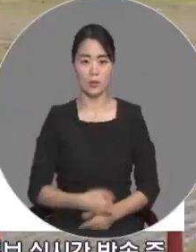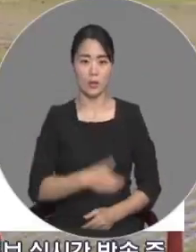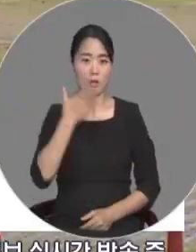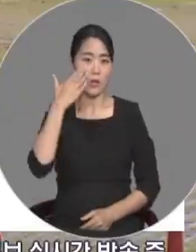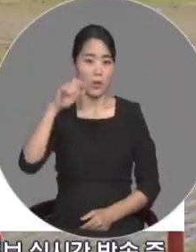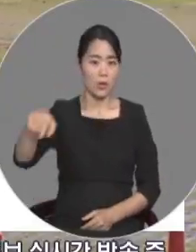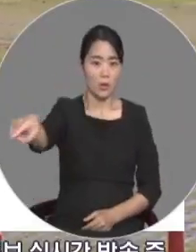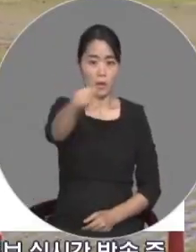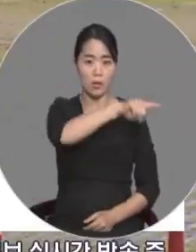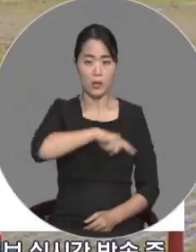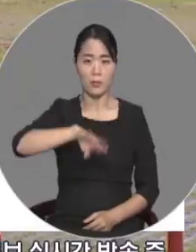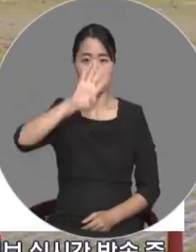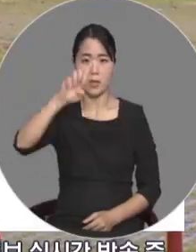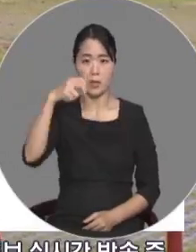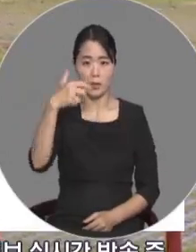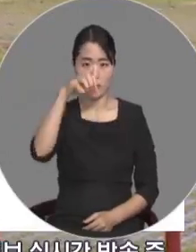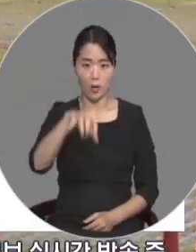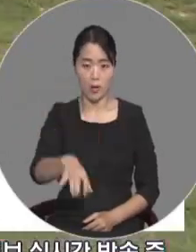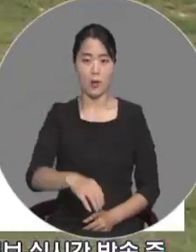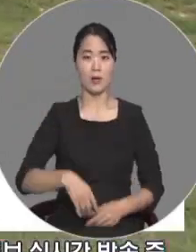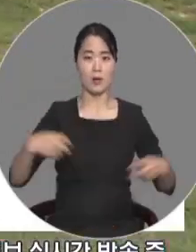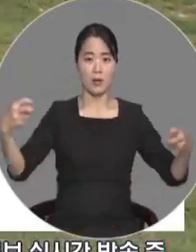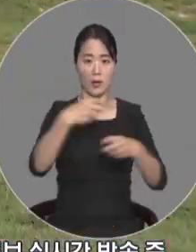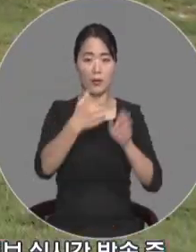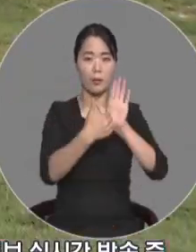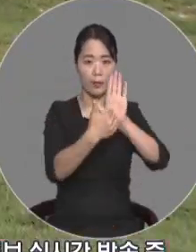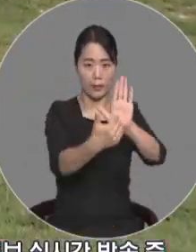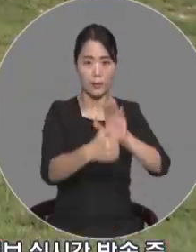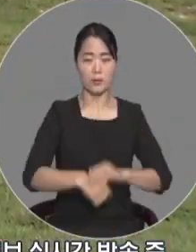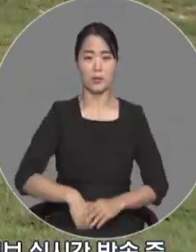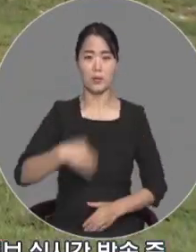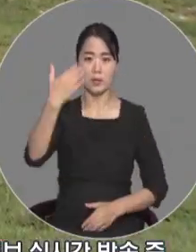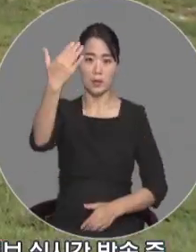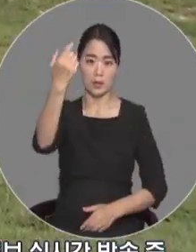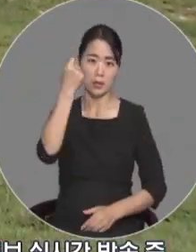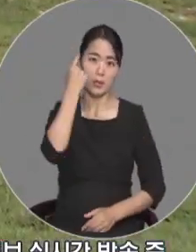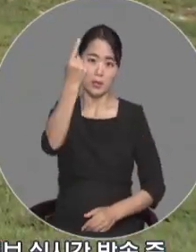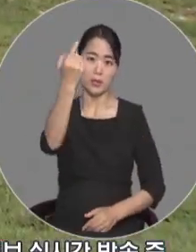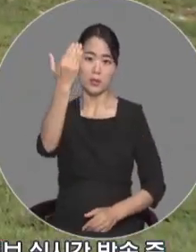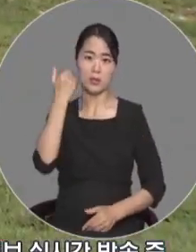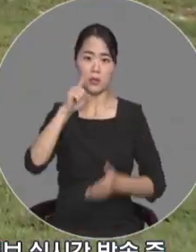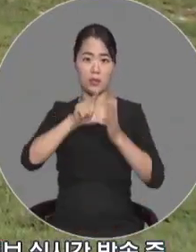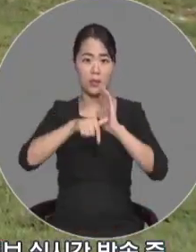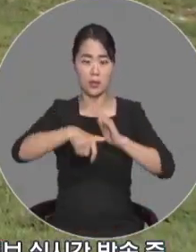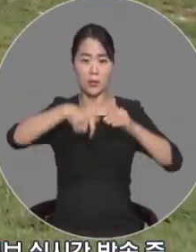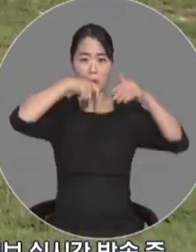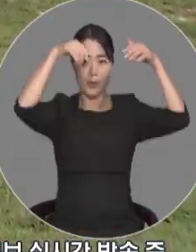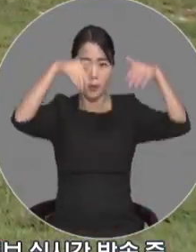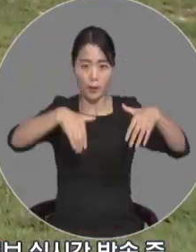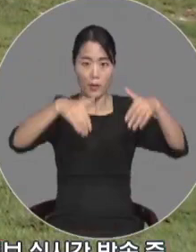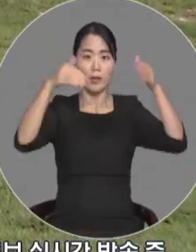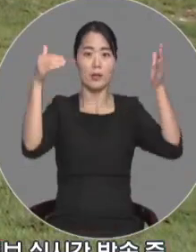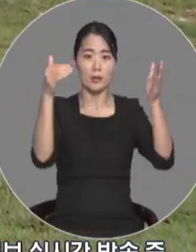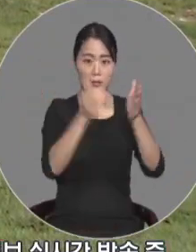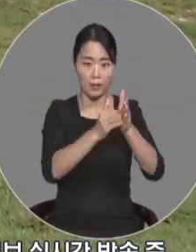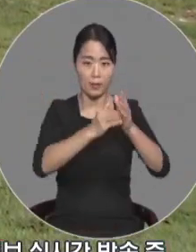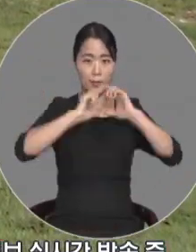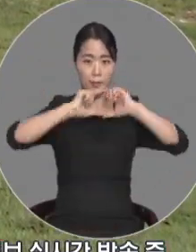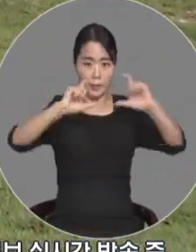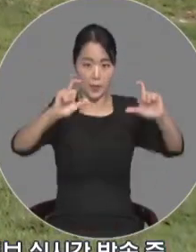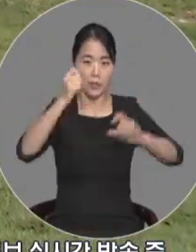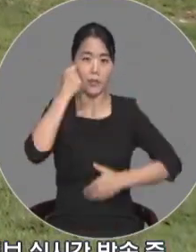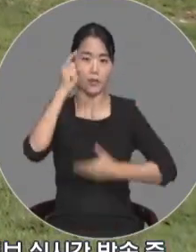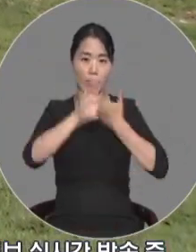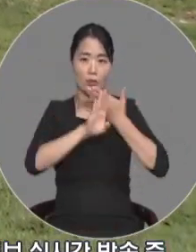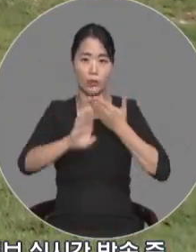47곳이 통제됐습니다. 지난달 26일 기상청이 장마 종료를 공식화한 뒤 한 달여 만에 다시